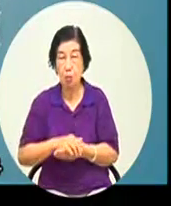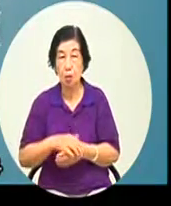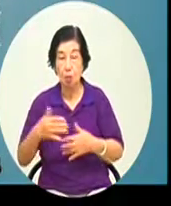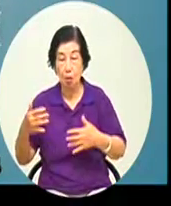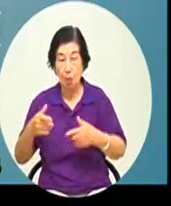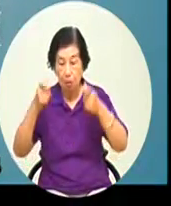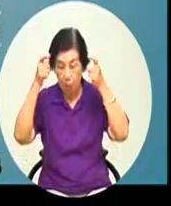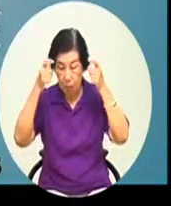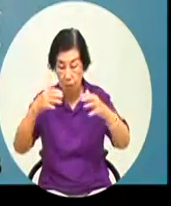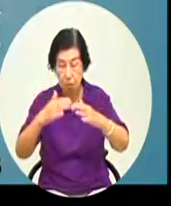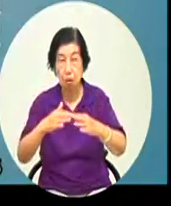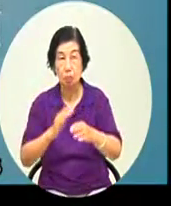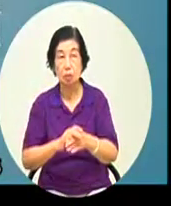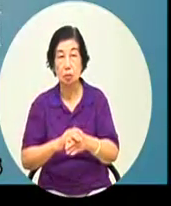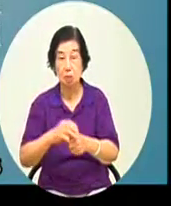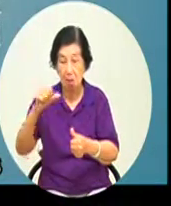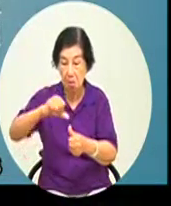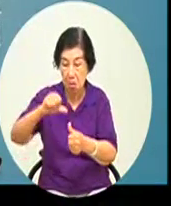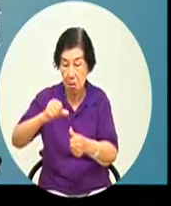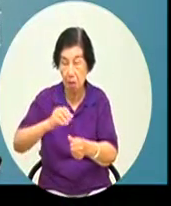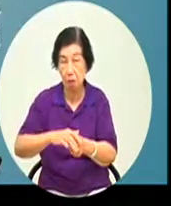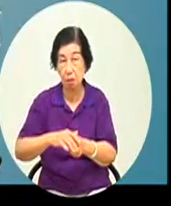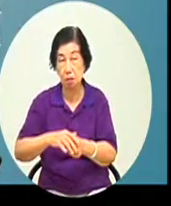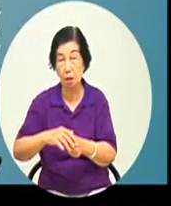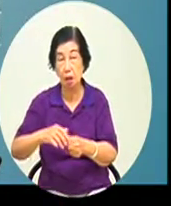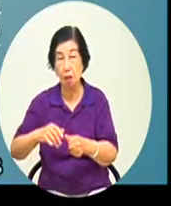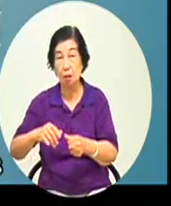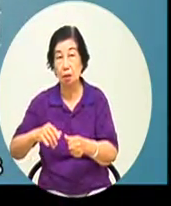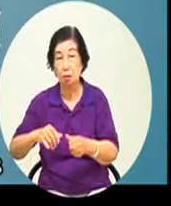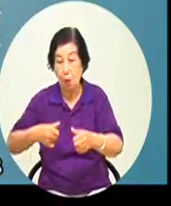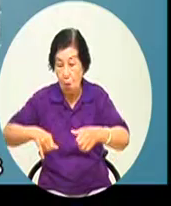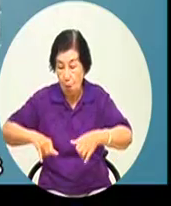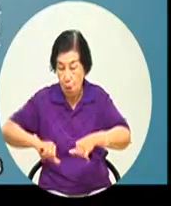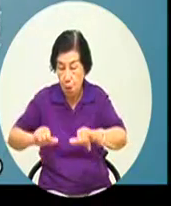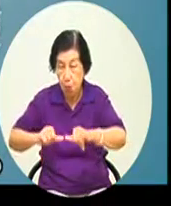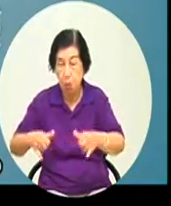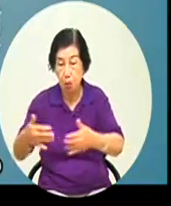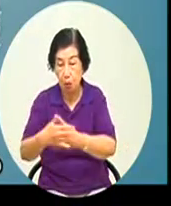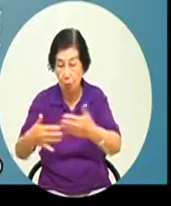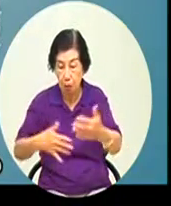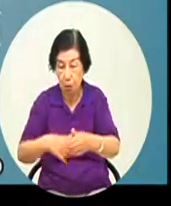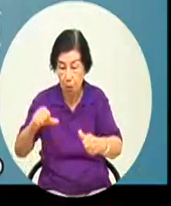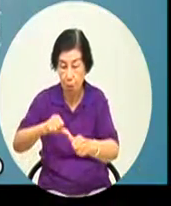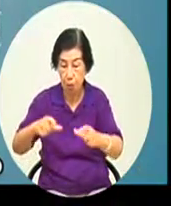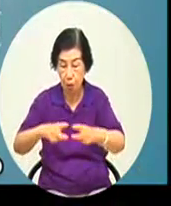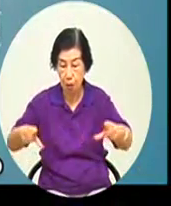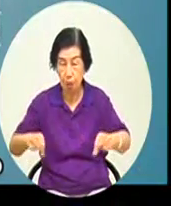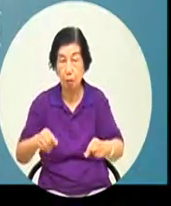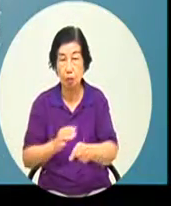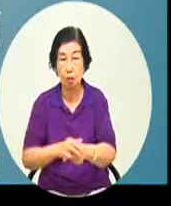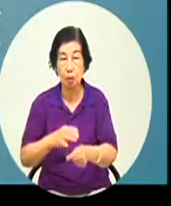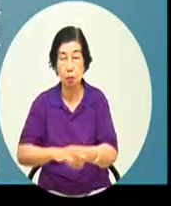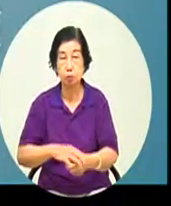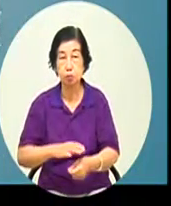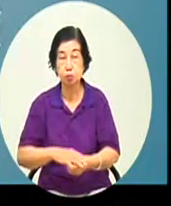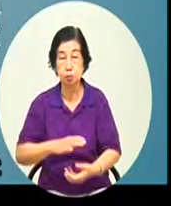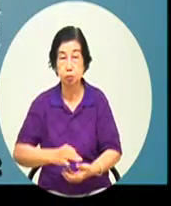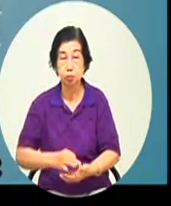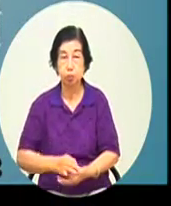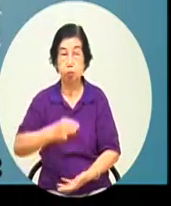款收这么多，那到底能不能？主要我们还是希望交通能够安全才是重点。如